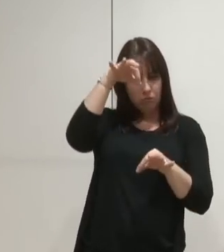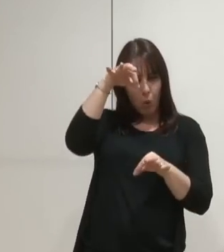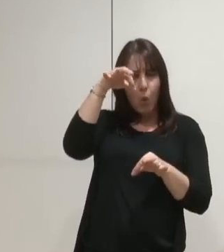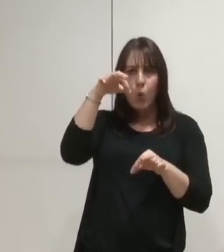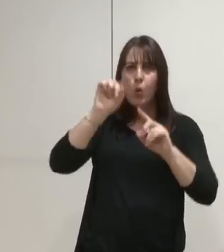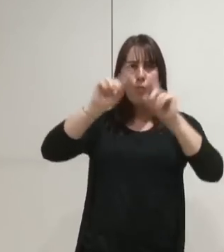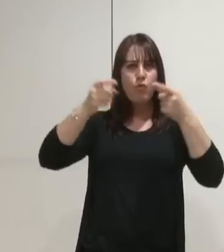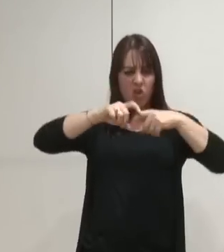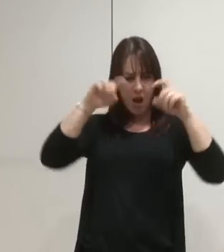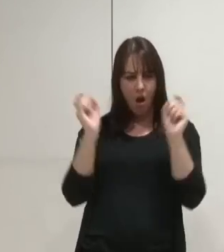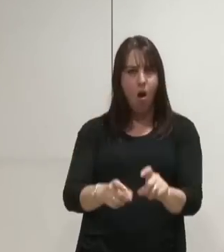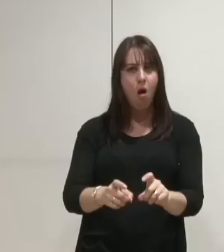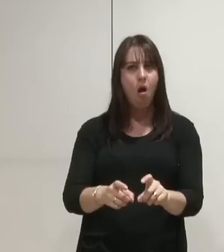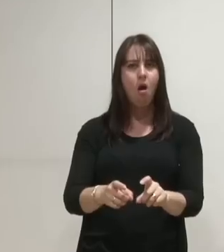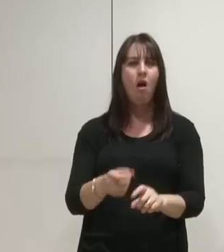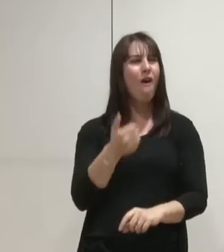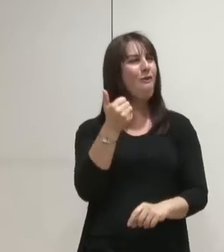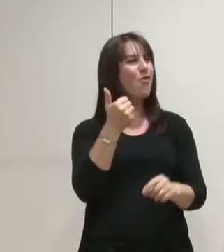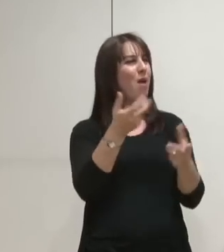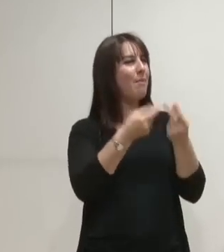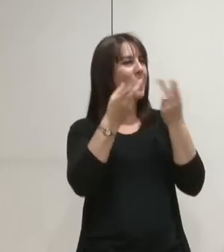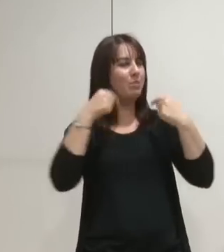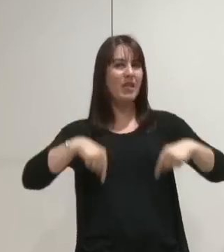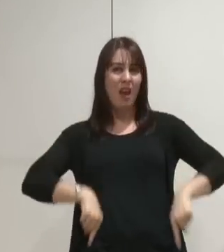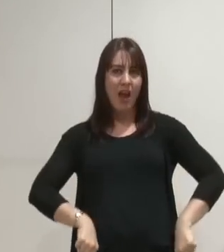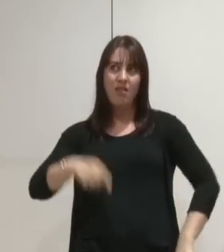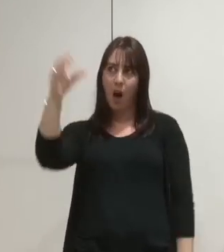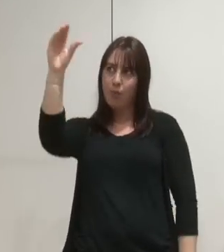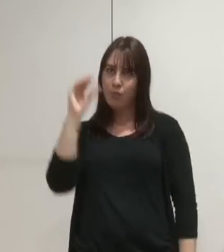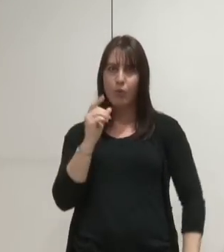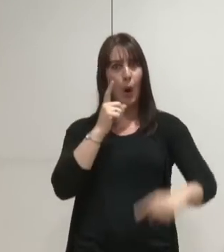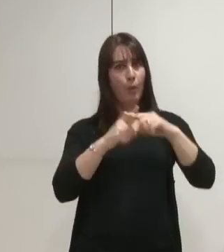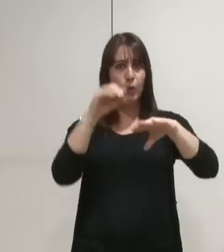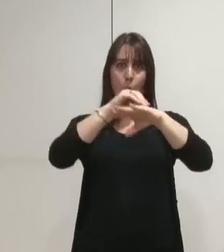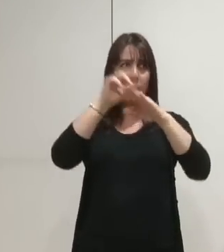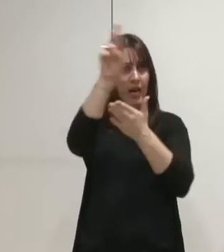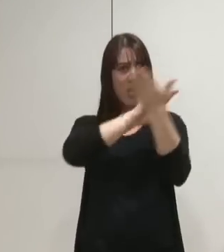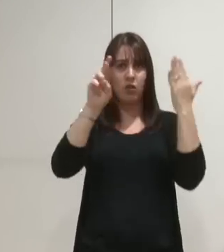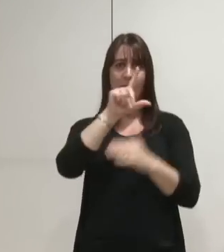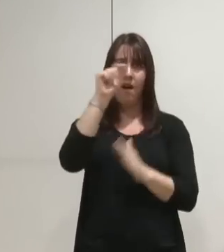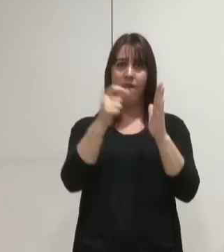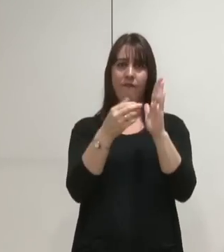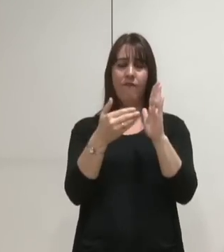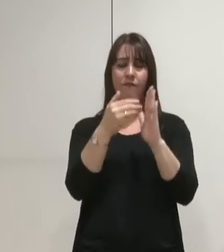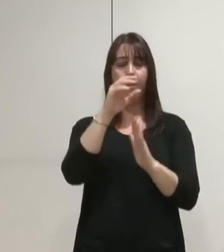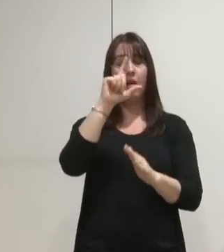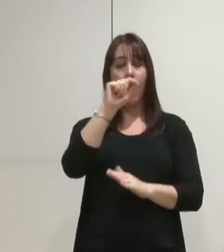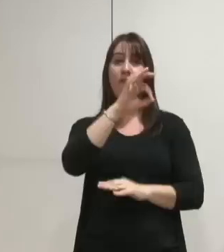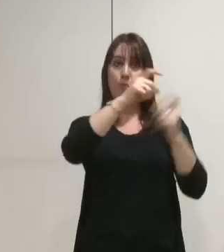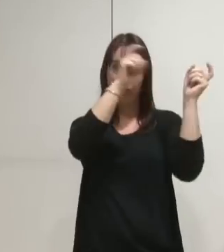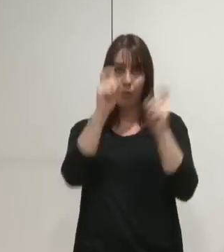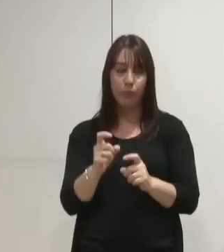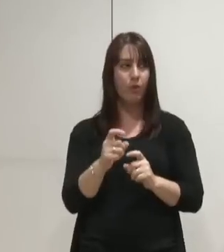moyens l'état vous l'avez dit la région elle aussi - 20 % le département - 30 % et la